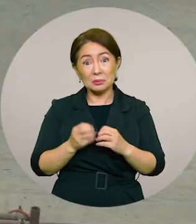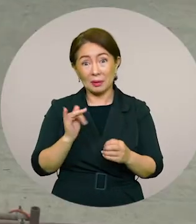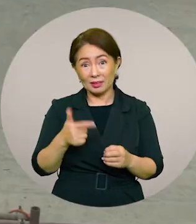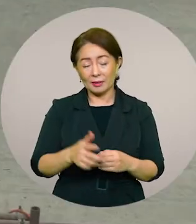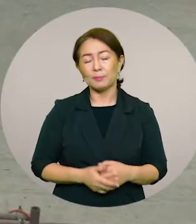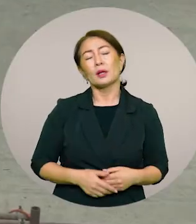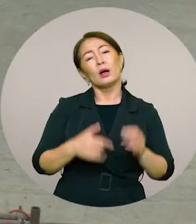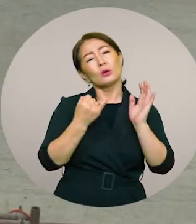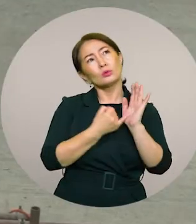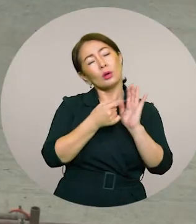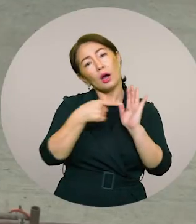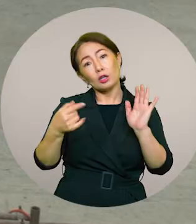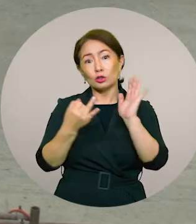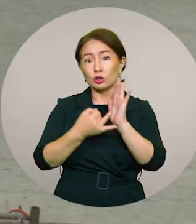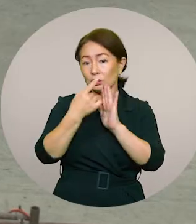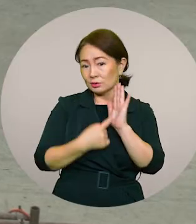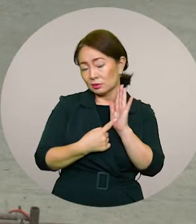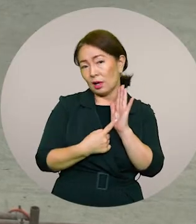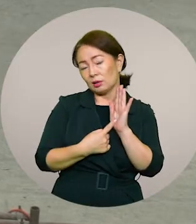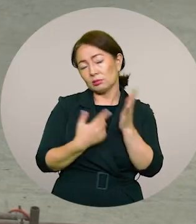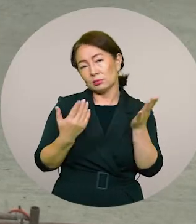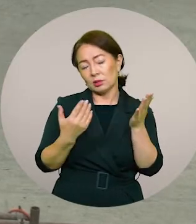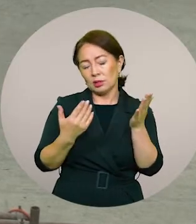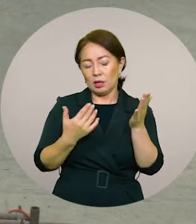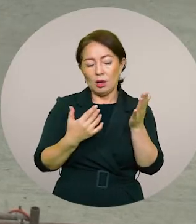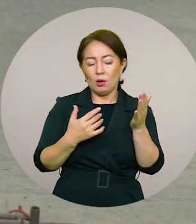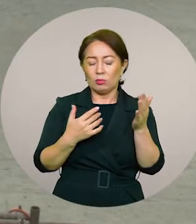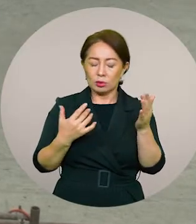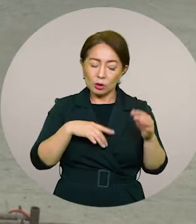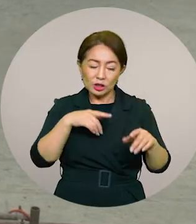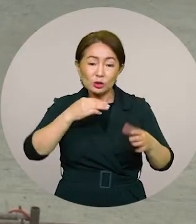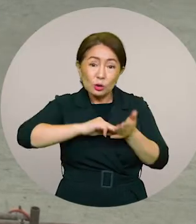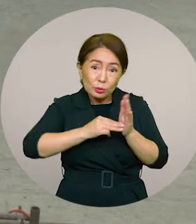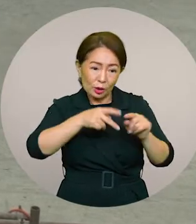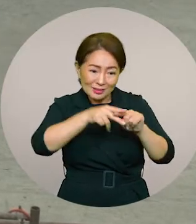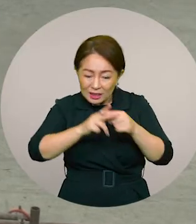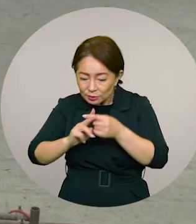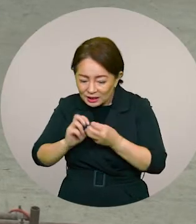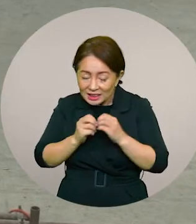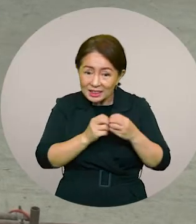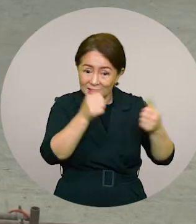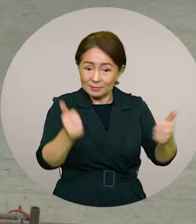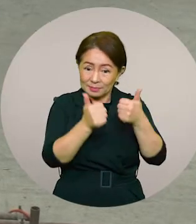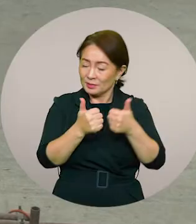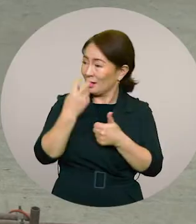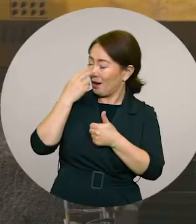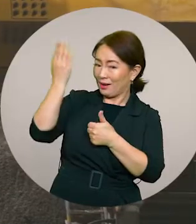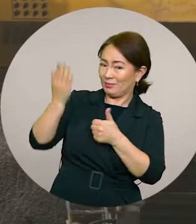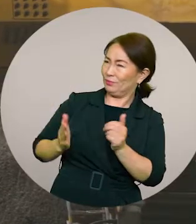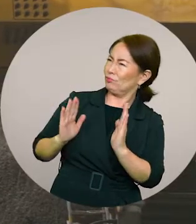6-аас 7 сарын орчим ингээд өөрчилсөн засвар үйлчилгээ нь төлөвлөгөө засвар нь хийгдээд одоо энэ харагдж